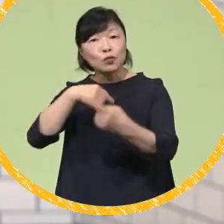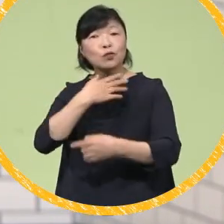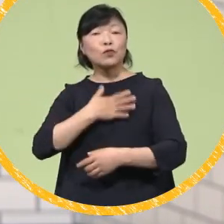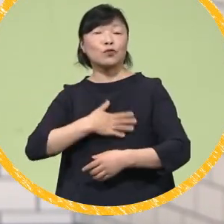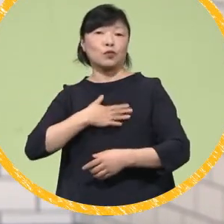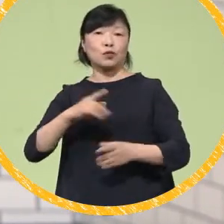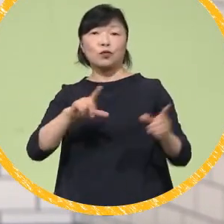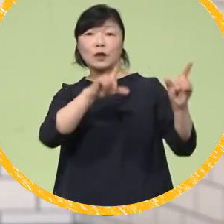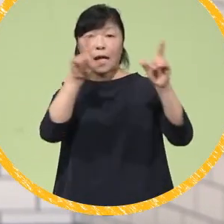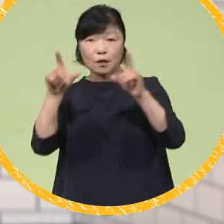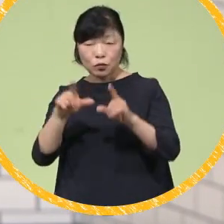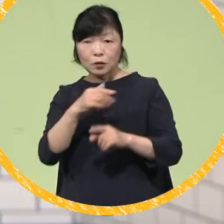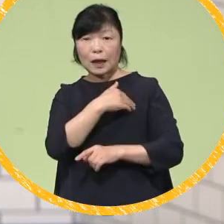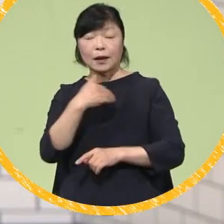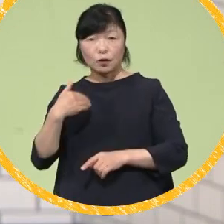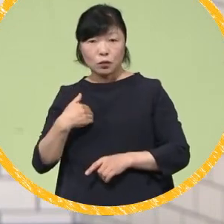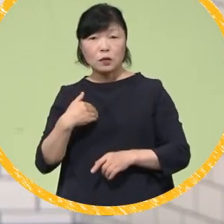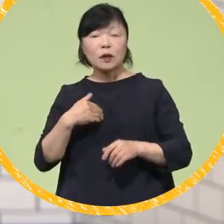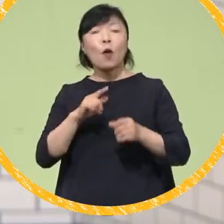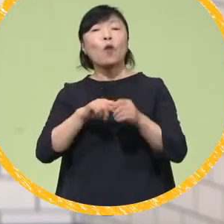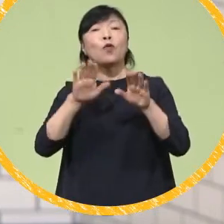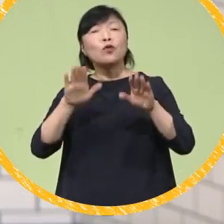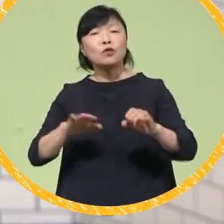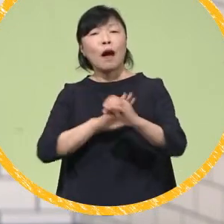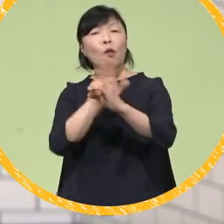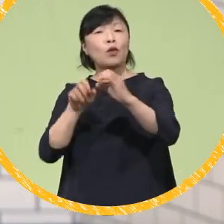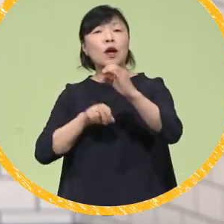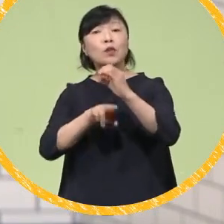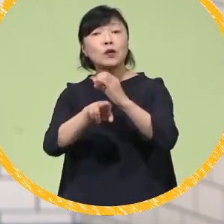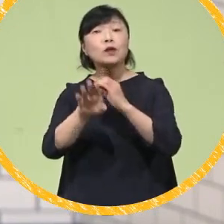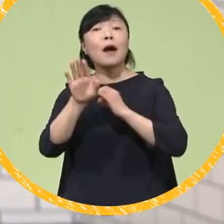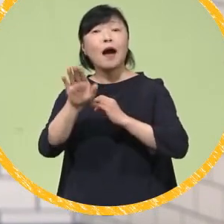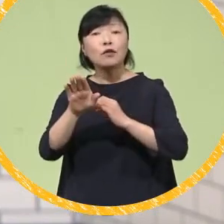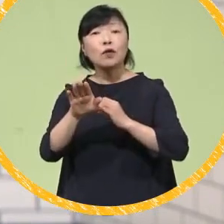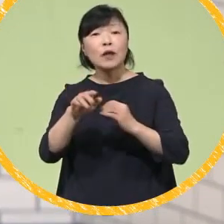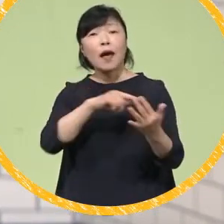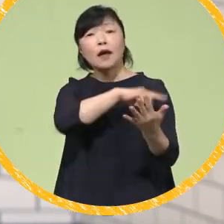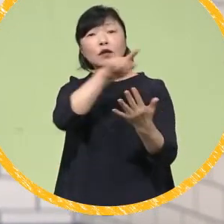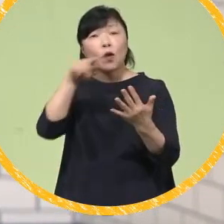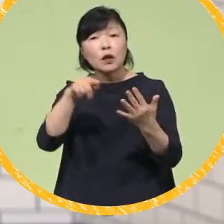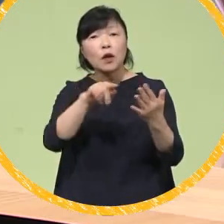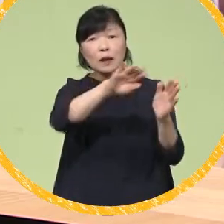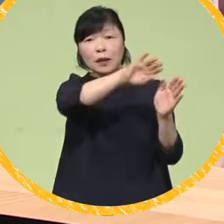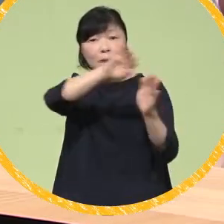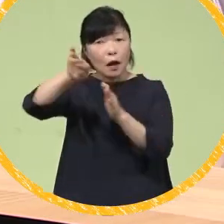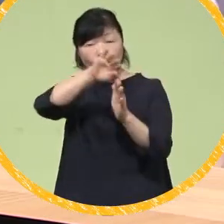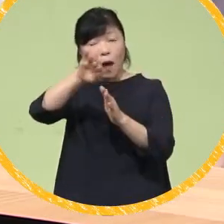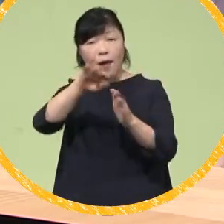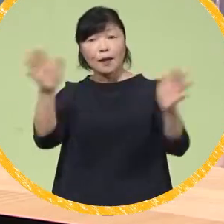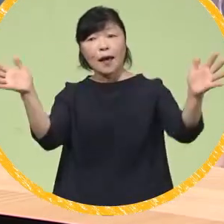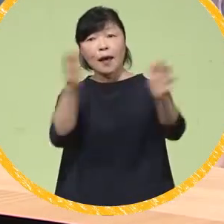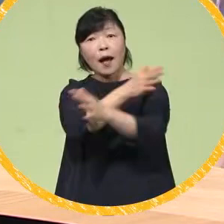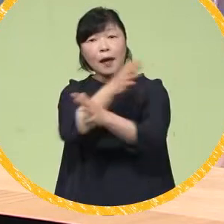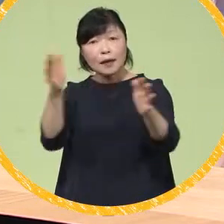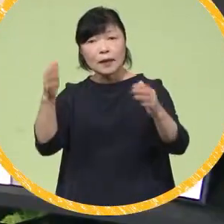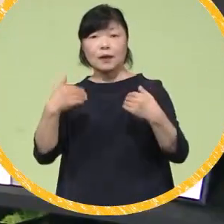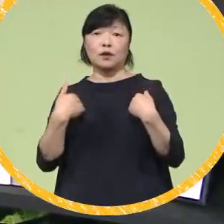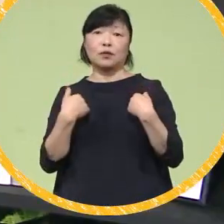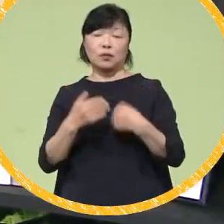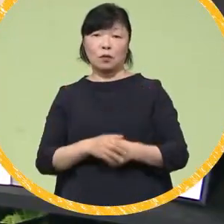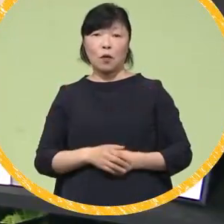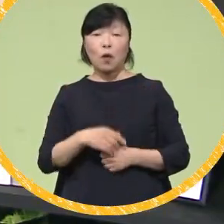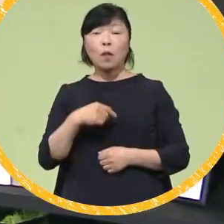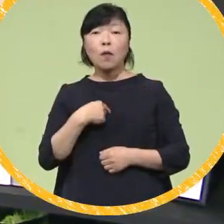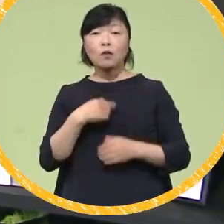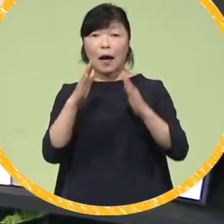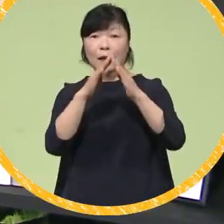すことができるんですね、うん、ただ今年はちょっとコロナの影響とかもありますのでたまにこう換気をしていただくのがいいかなと思います、 は い、 僕ねあの自粛